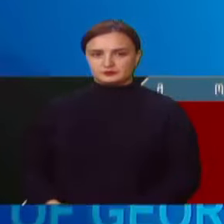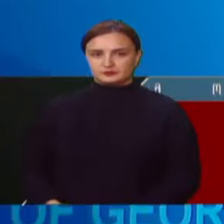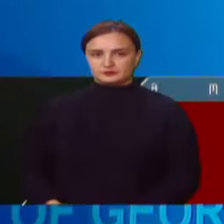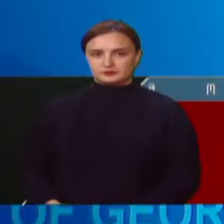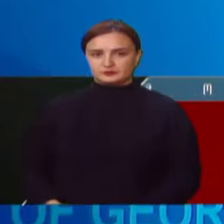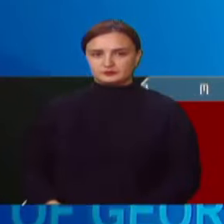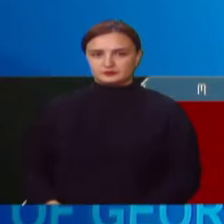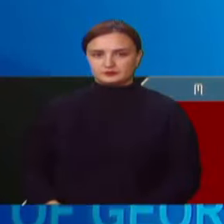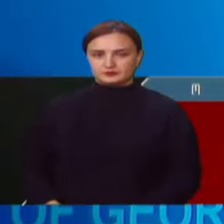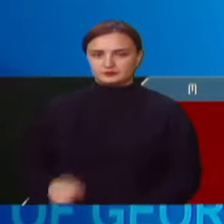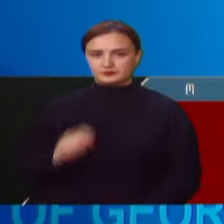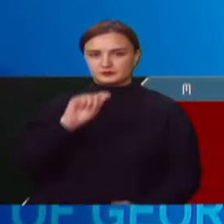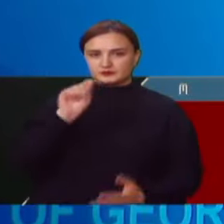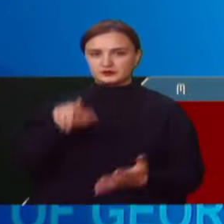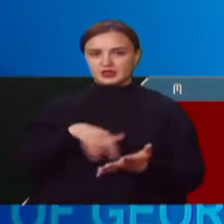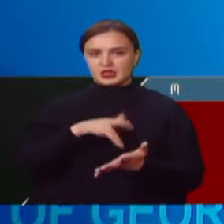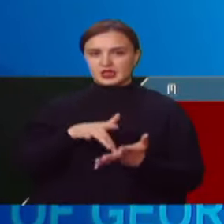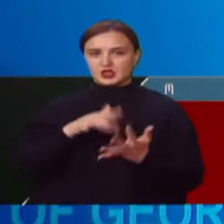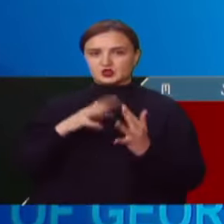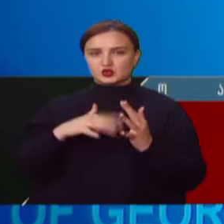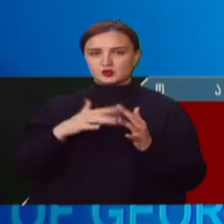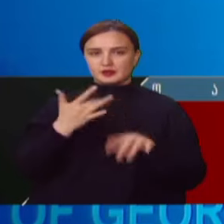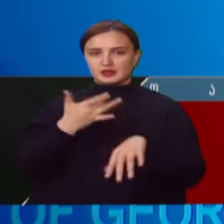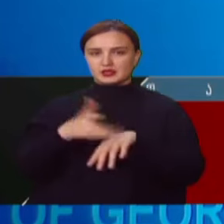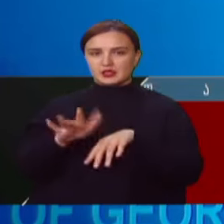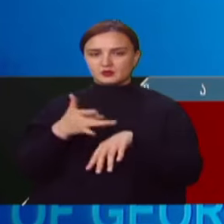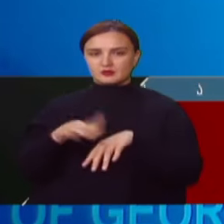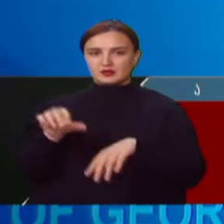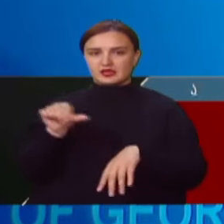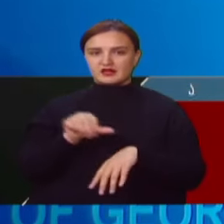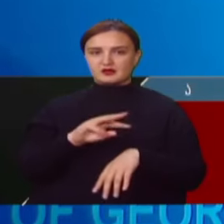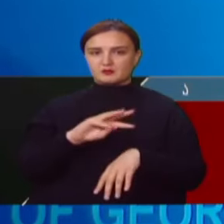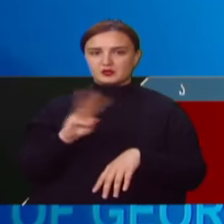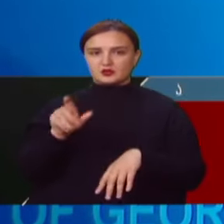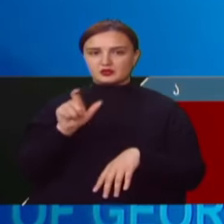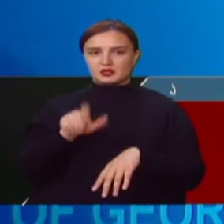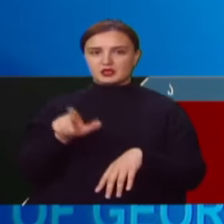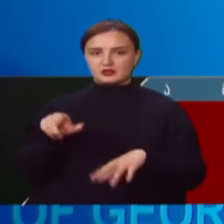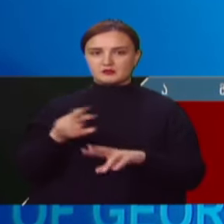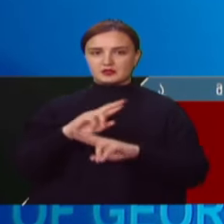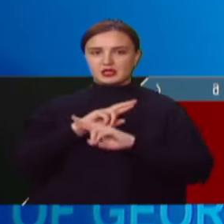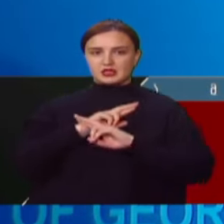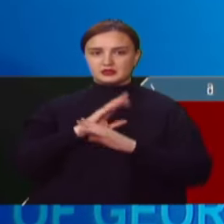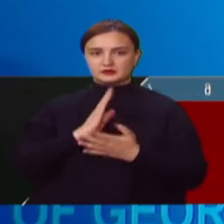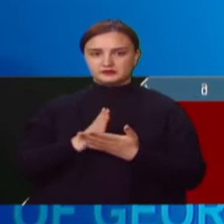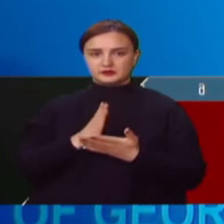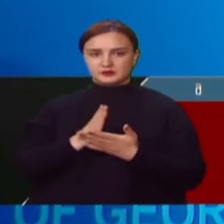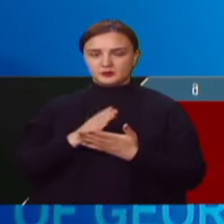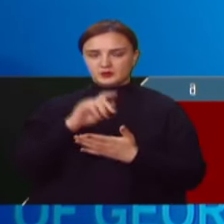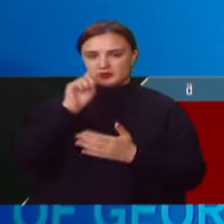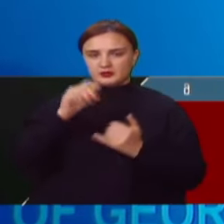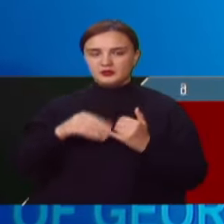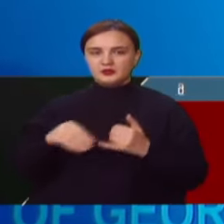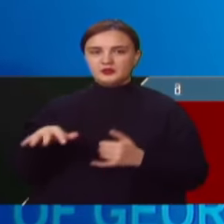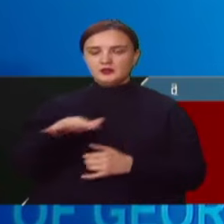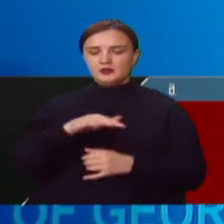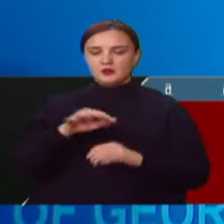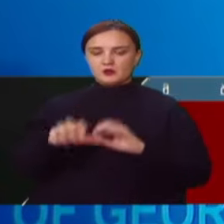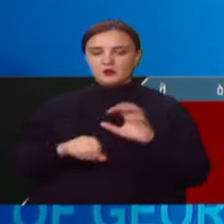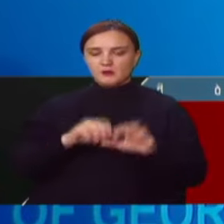რომ უკრაინის ქალაქები და სოფლები ნადგურდება, დაახლოებით 9.5 მილიონი ადამიანი გარდაცვლილია უკრაინის ტერიტორიის